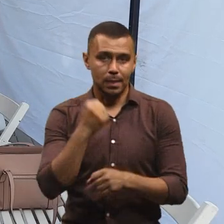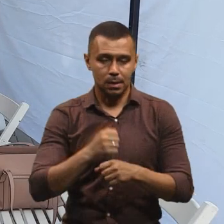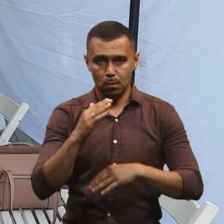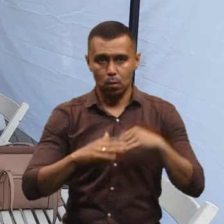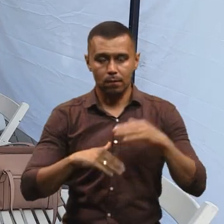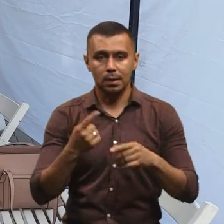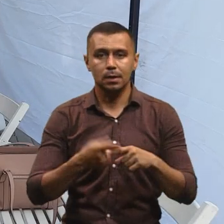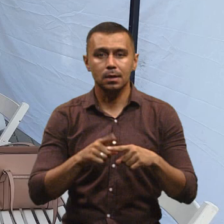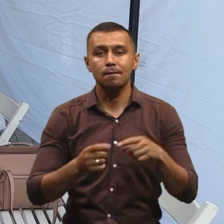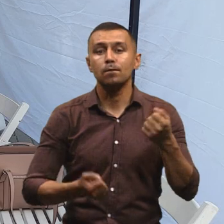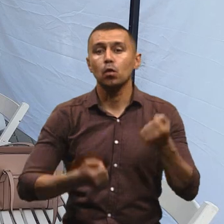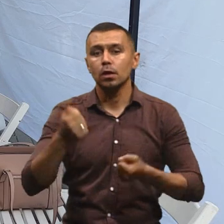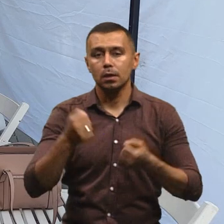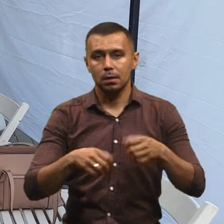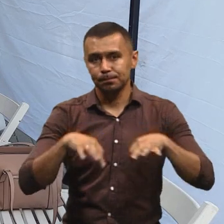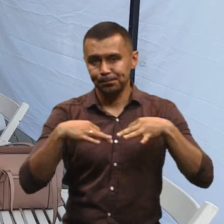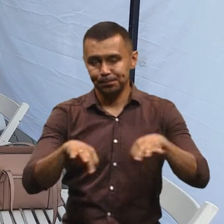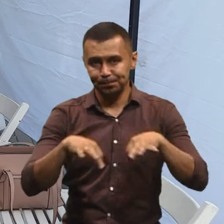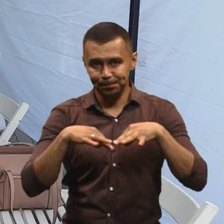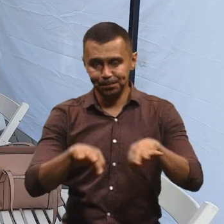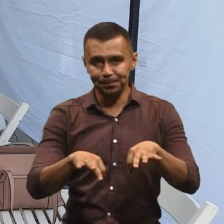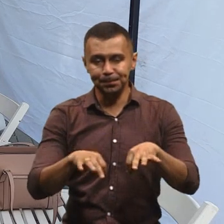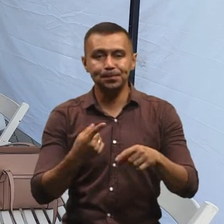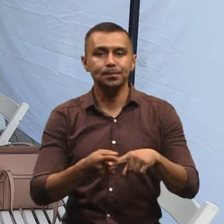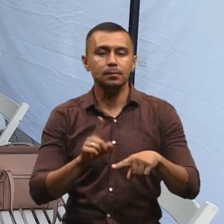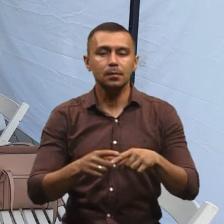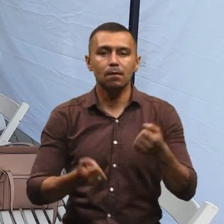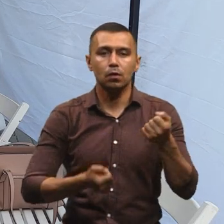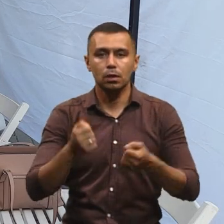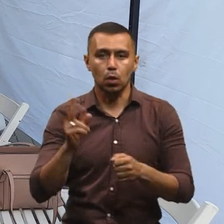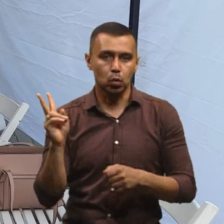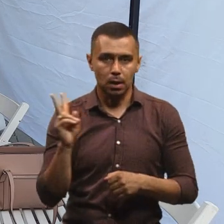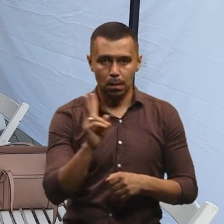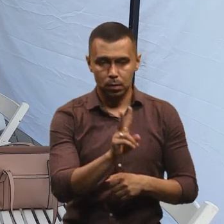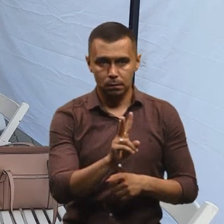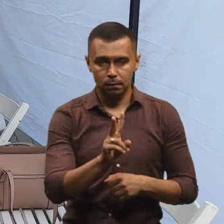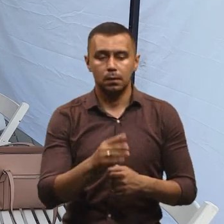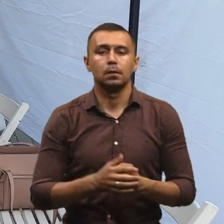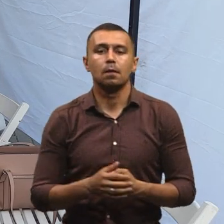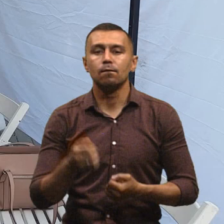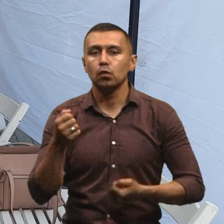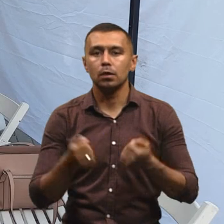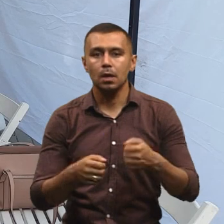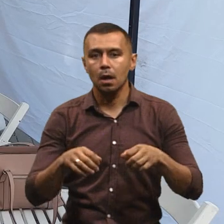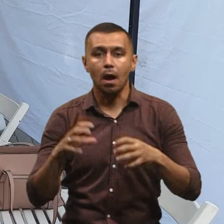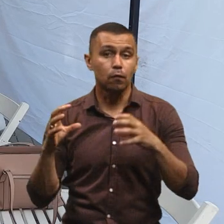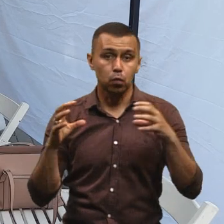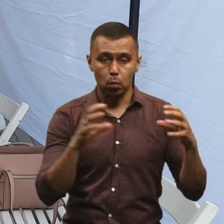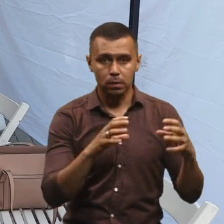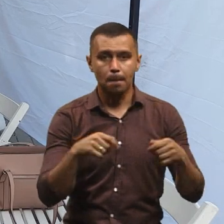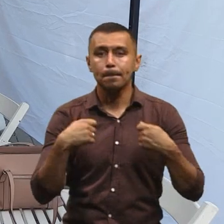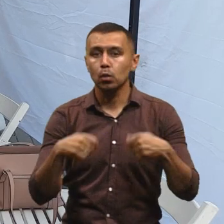професії це водії автотранспортних засобів це водії тролейбусі водії автобусів